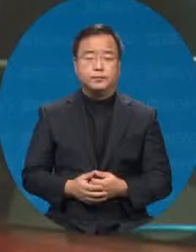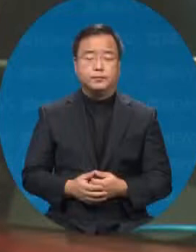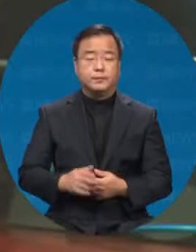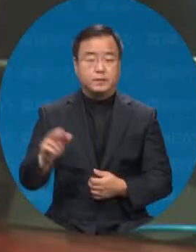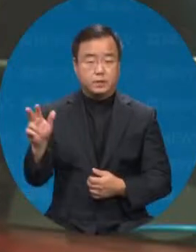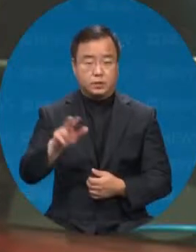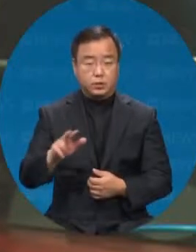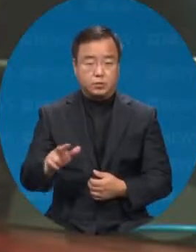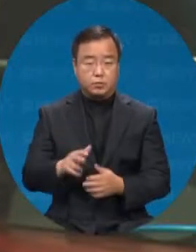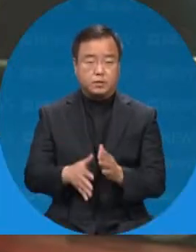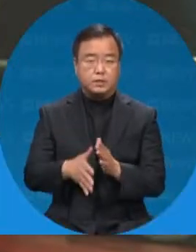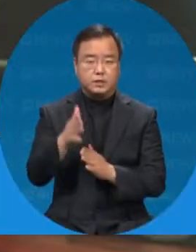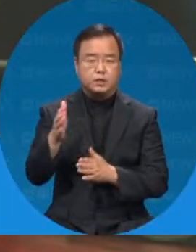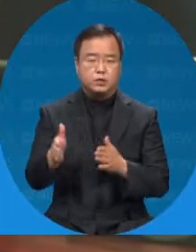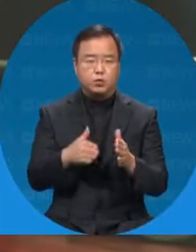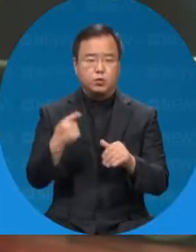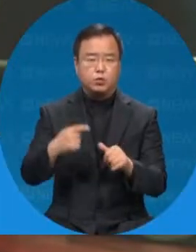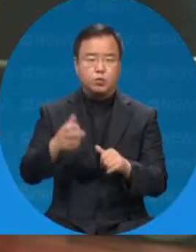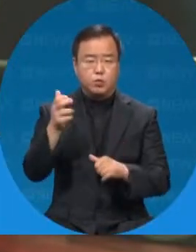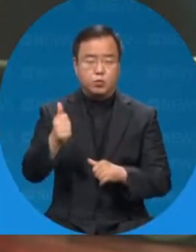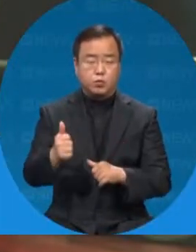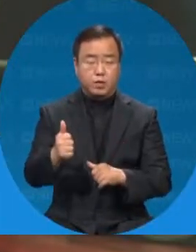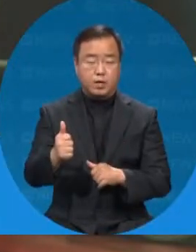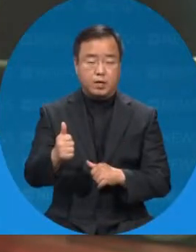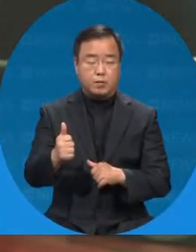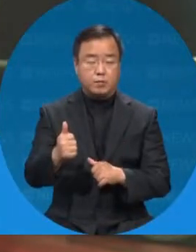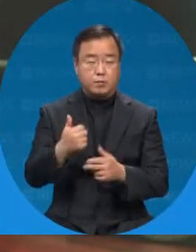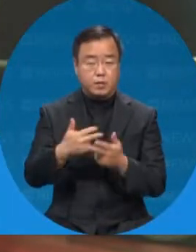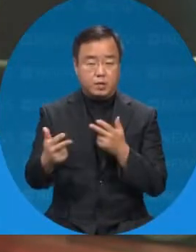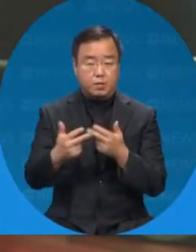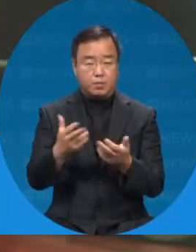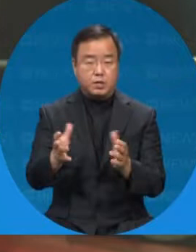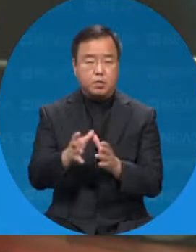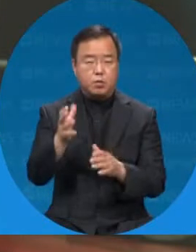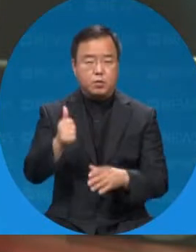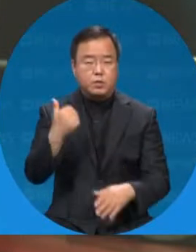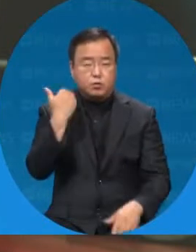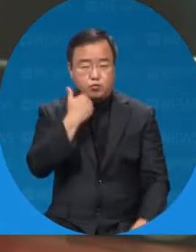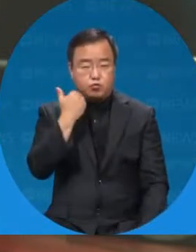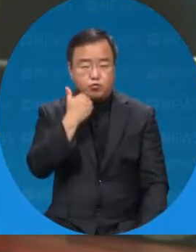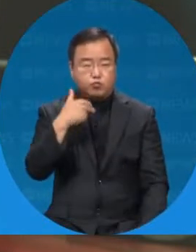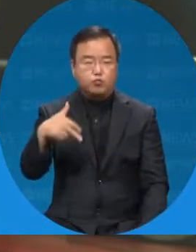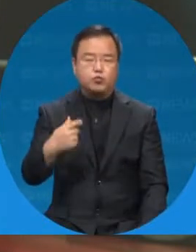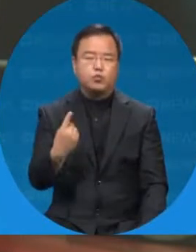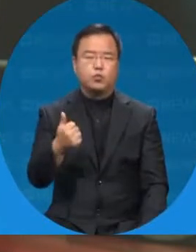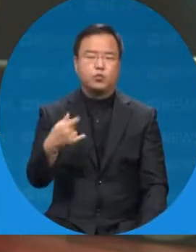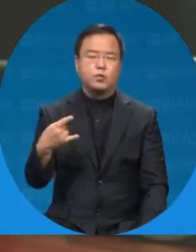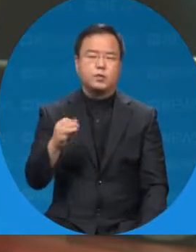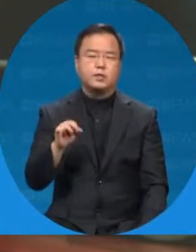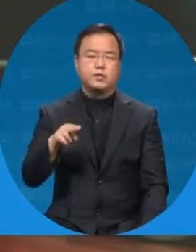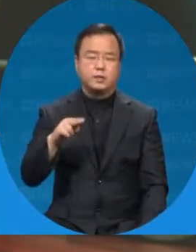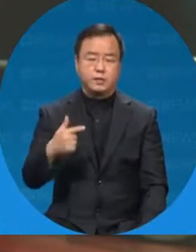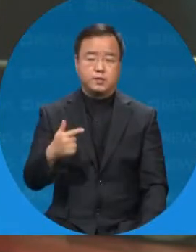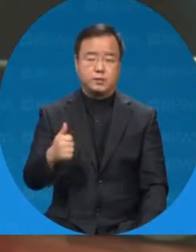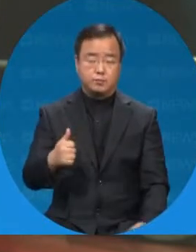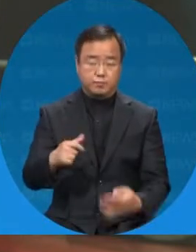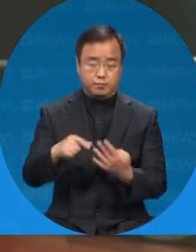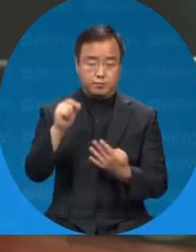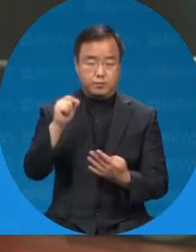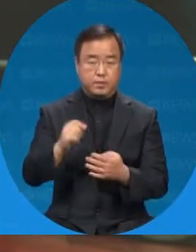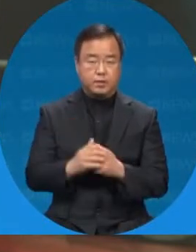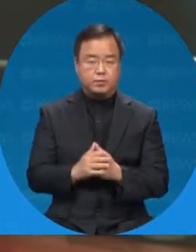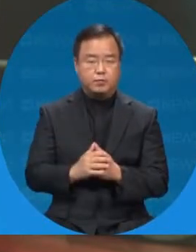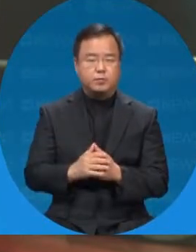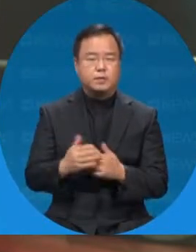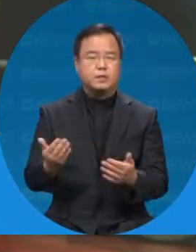전국 시 도교육감 협의회의 차기 회장으로 3선의 조희원 서울 11 감히 선출 됐습니다 진보성향 교육감이 전국 시 도교육감 들의